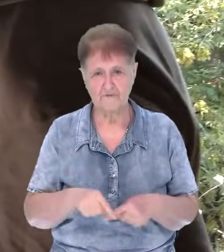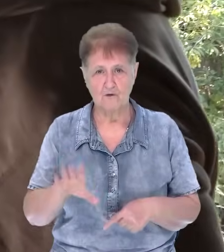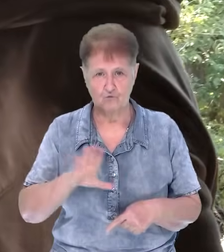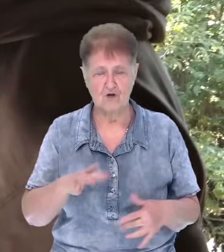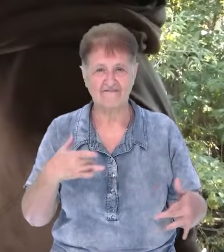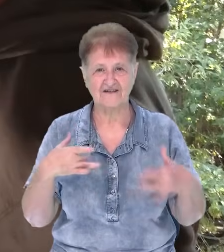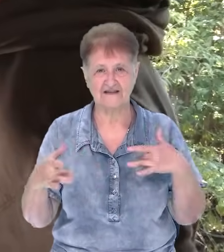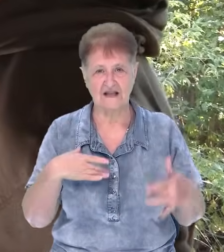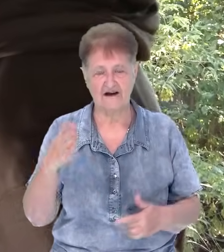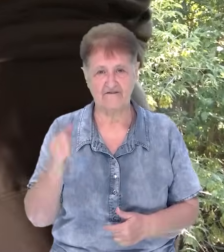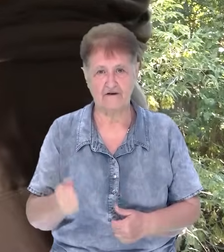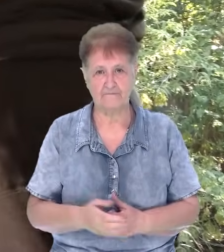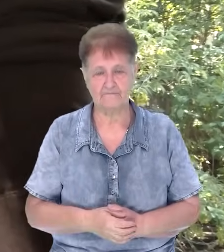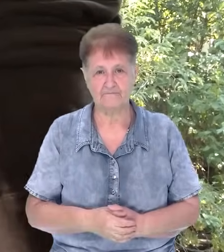була,